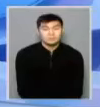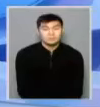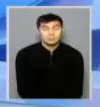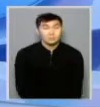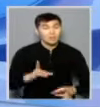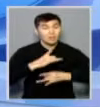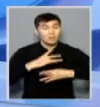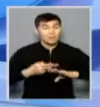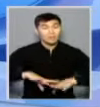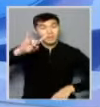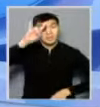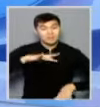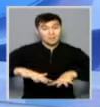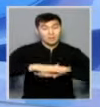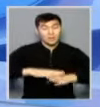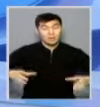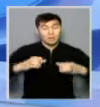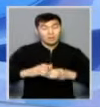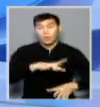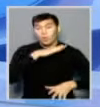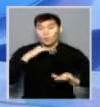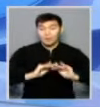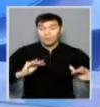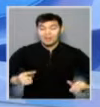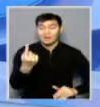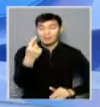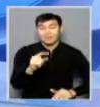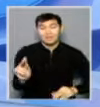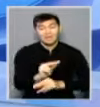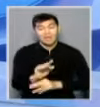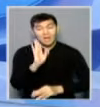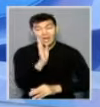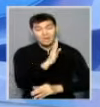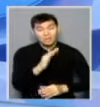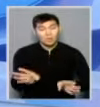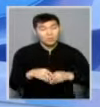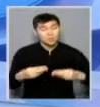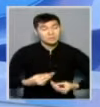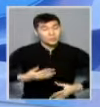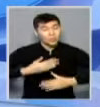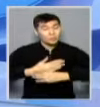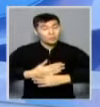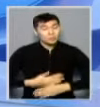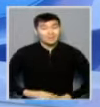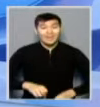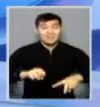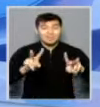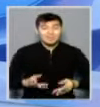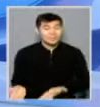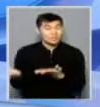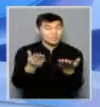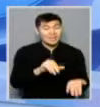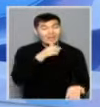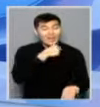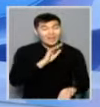Мереке қарсаңында Қазақстан халық партиясы көп балалы, жалғызбасты бала тәрбиелеп отырған отбасыларға көмек көрсетті. Арнайы шақырылған Аяз Ата